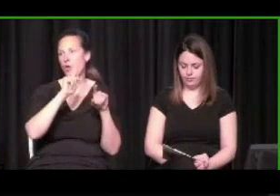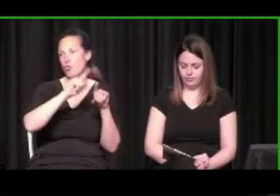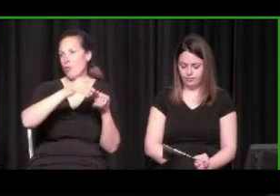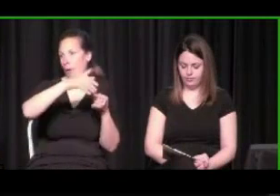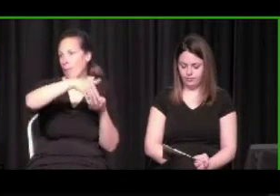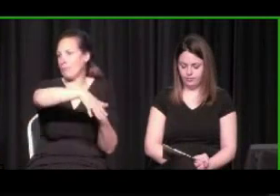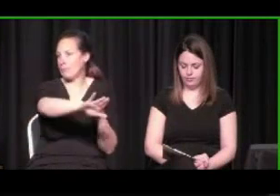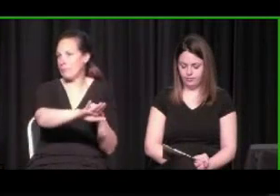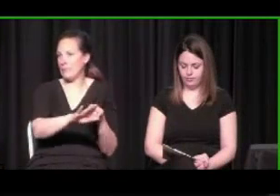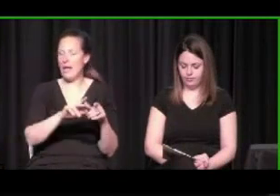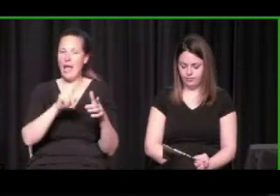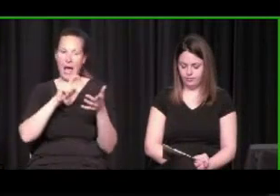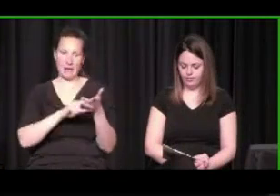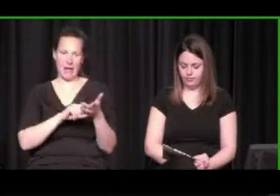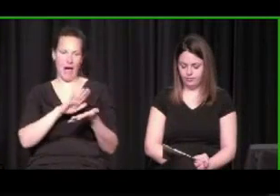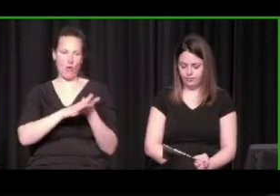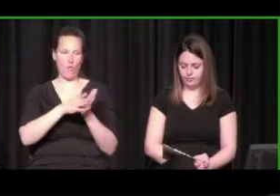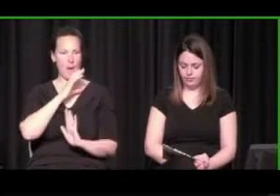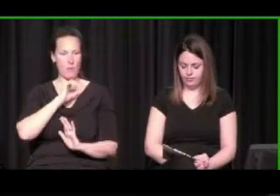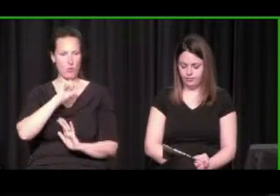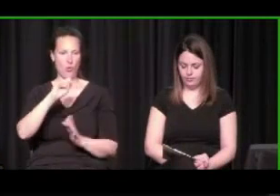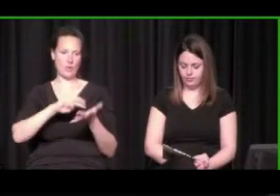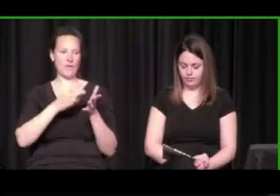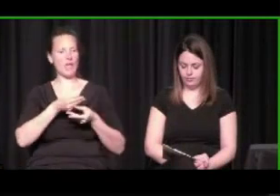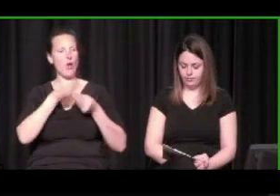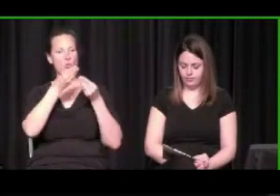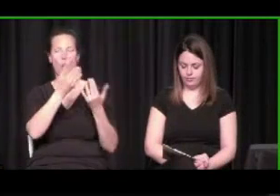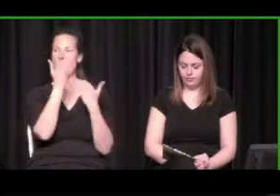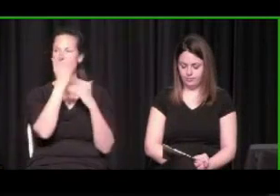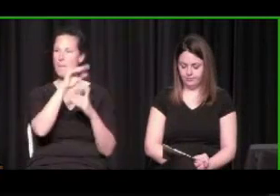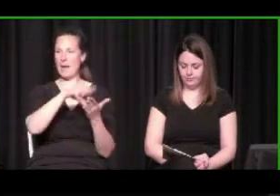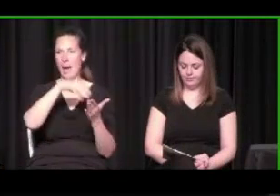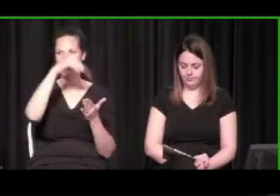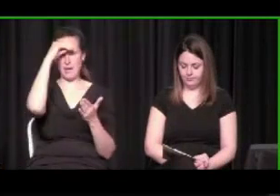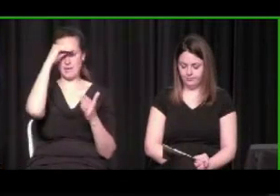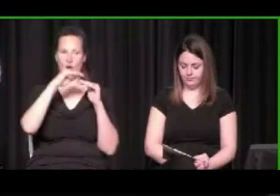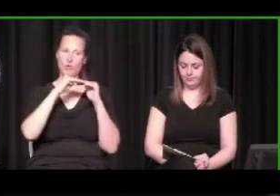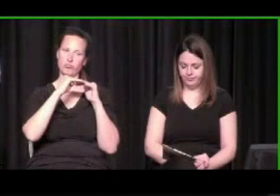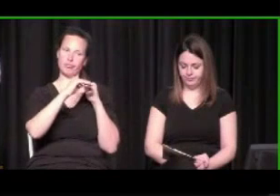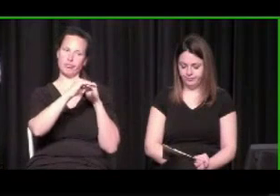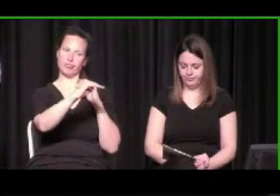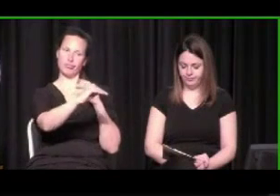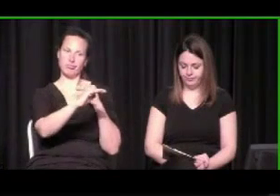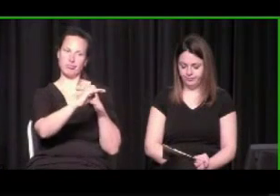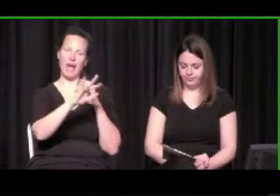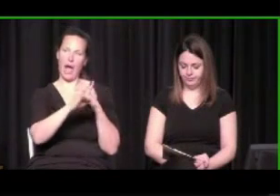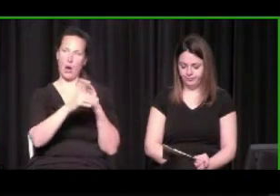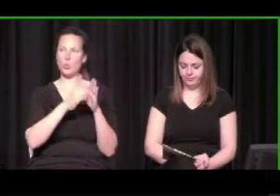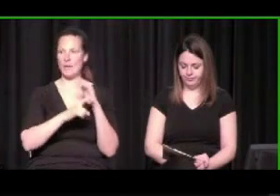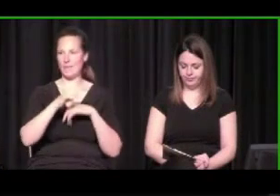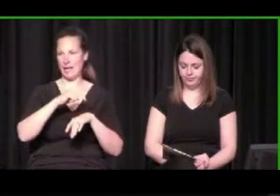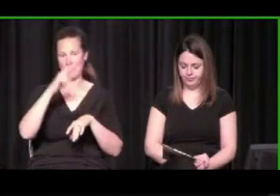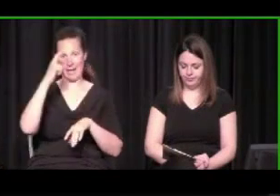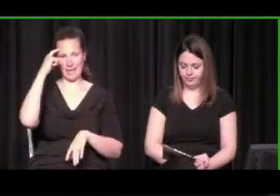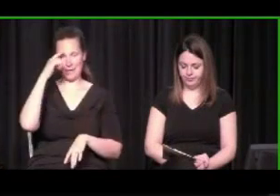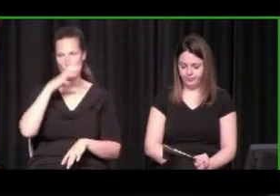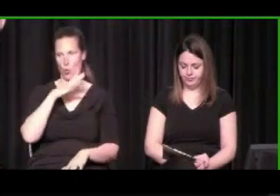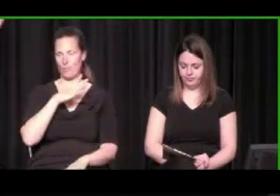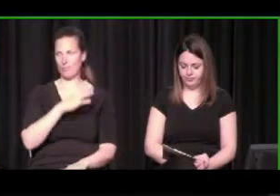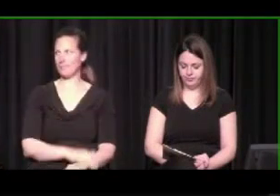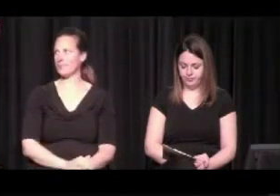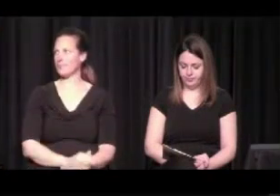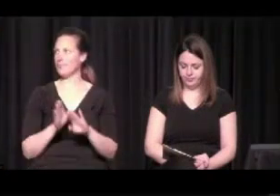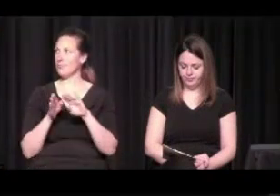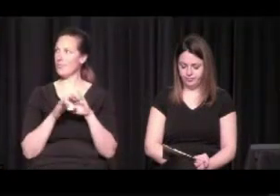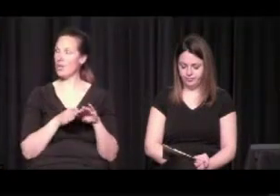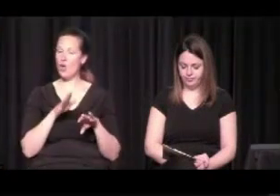finalement, l'avancée en âge ne permettait plus finalement de faire de nouveaux apprentissages pour la personne qui a une déficience intellectuelle. Sur